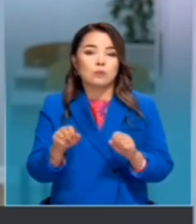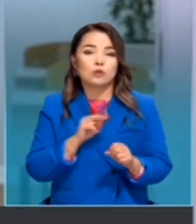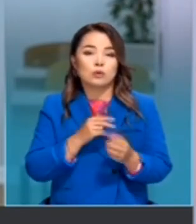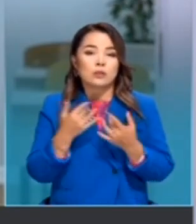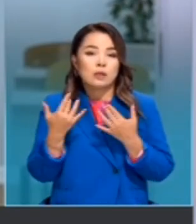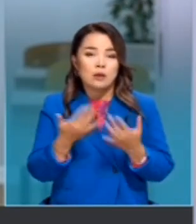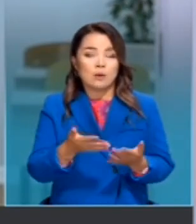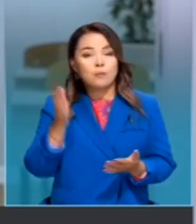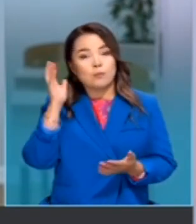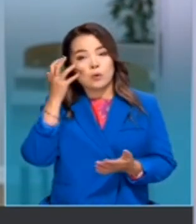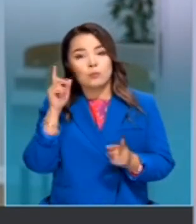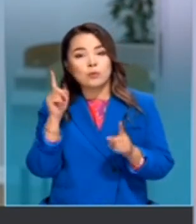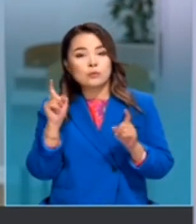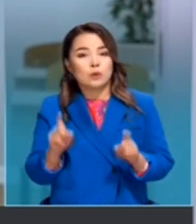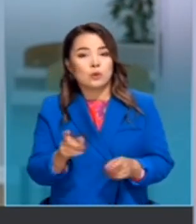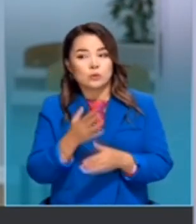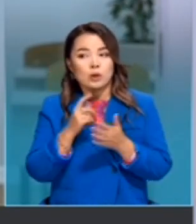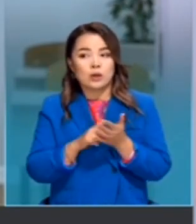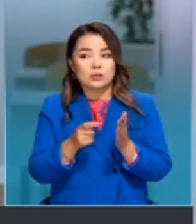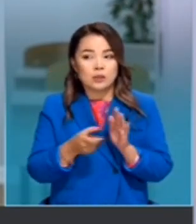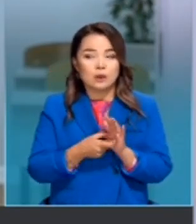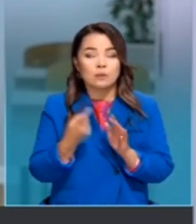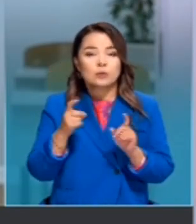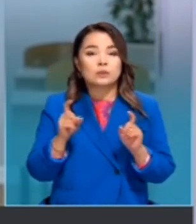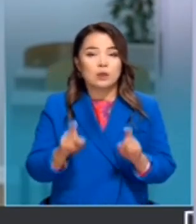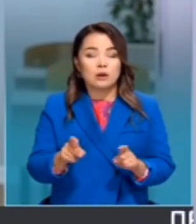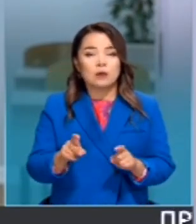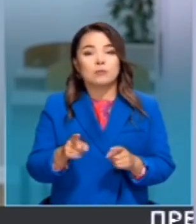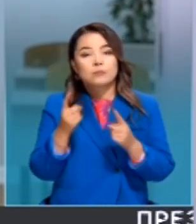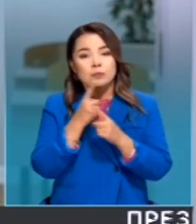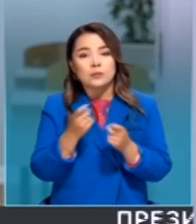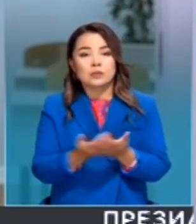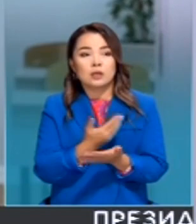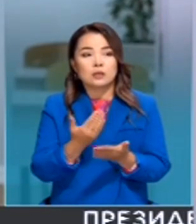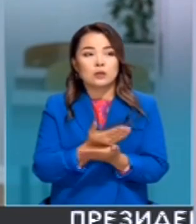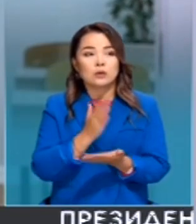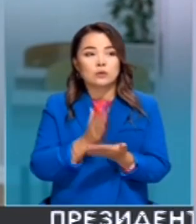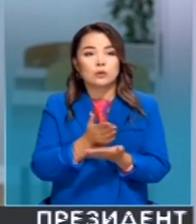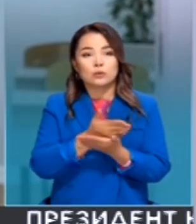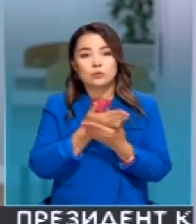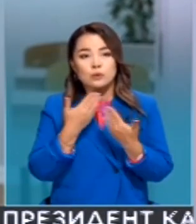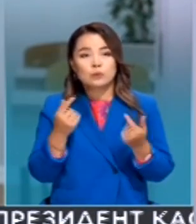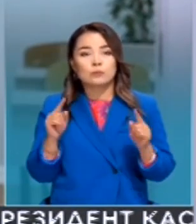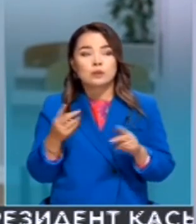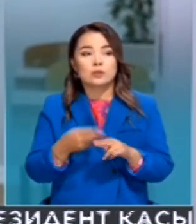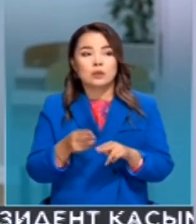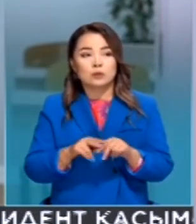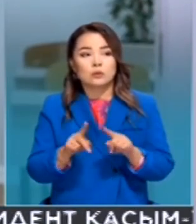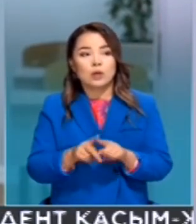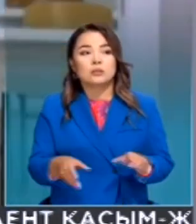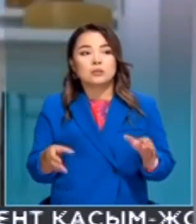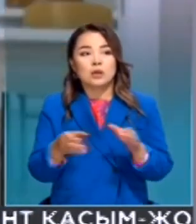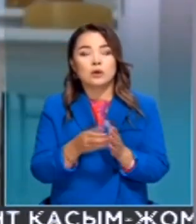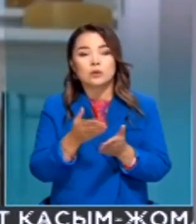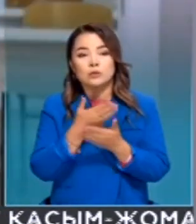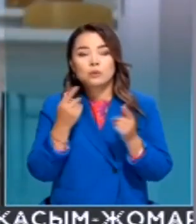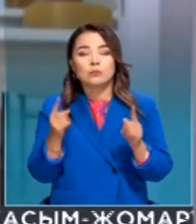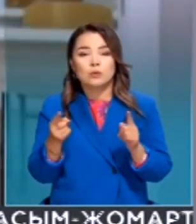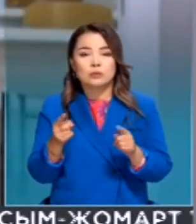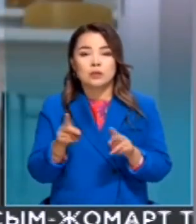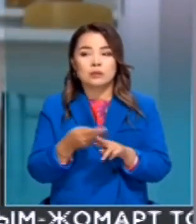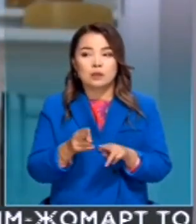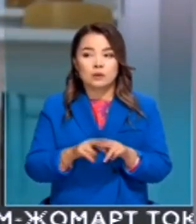неге психологтар отырмайды? Бір жерде неге бір ақпараттандыру, бір ақпараттық бір штаб неге отырмайды? Бармағы